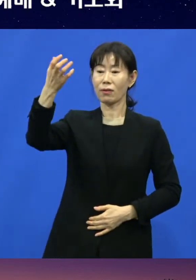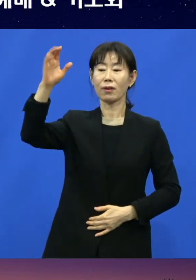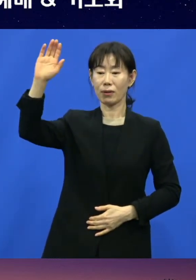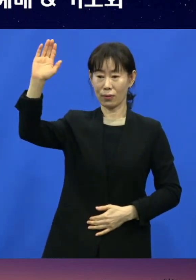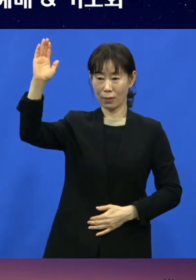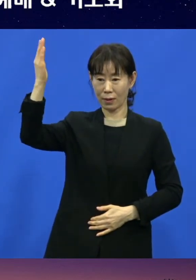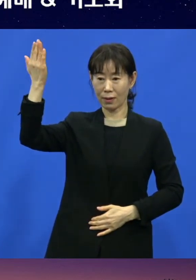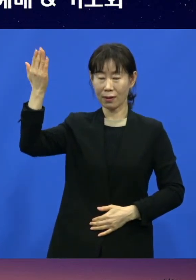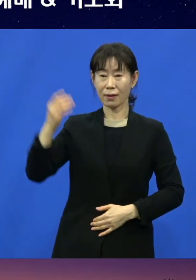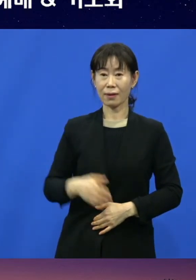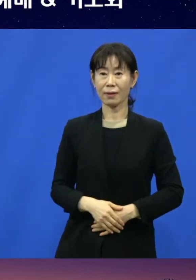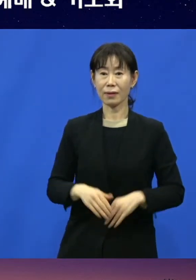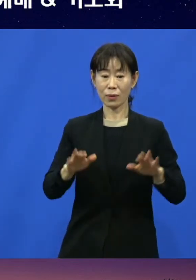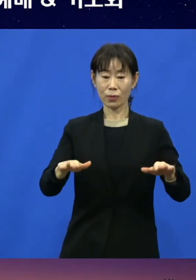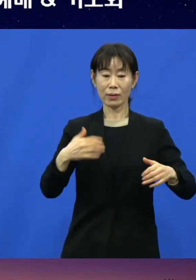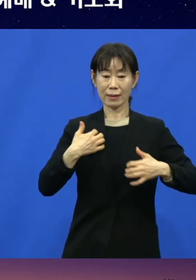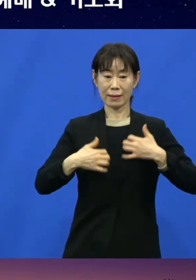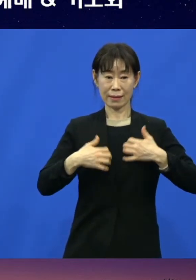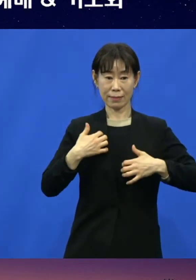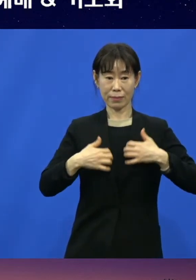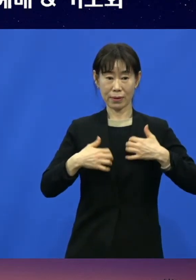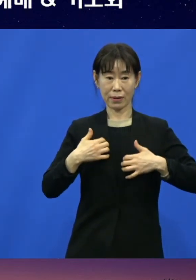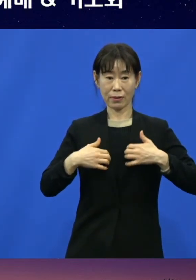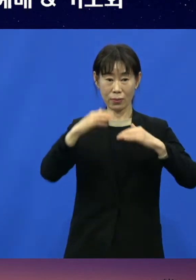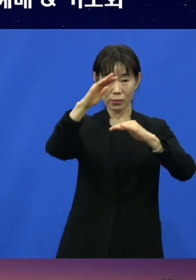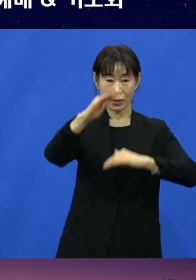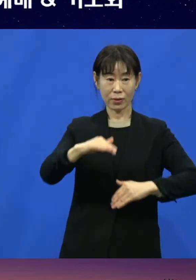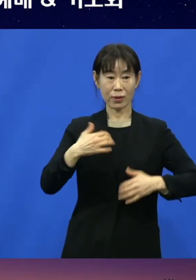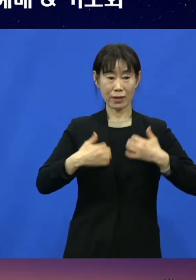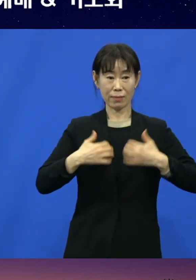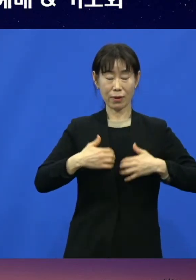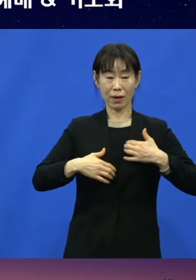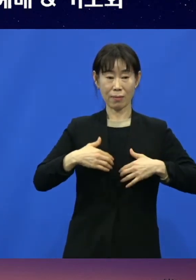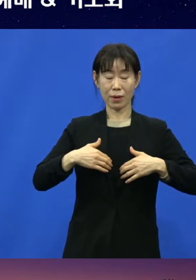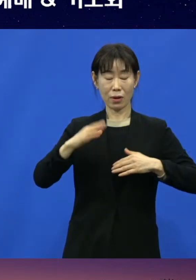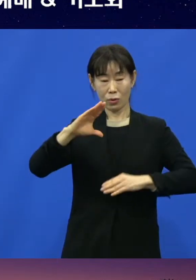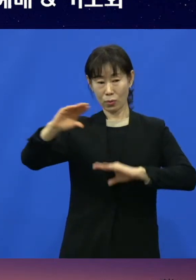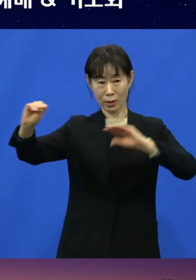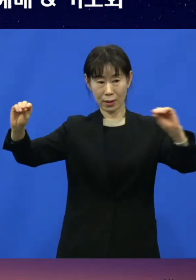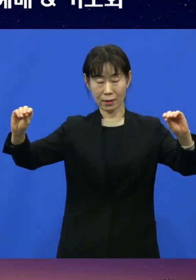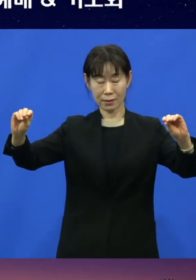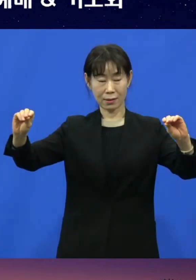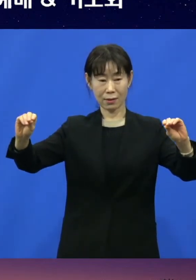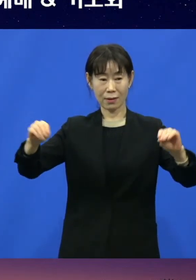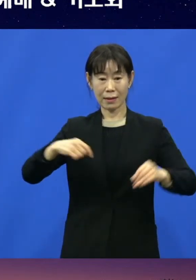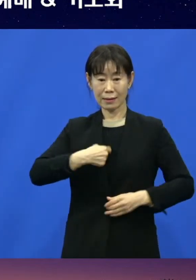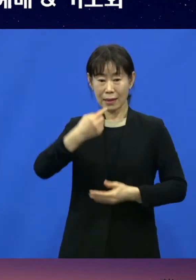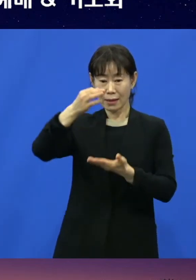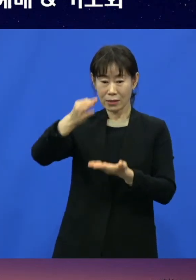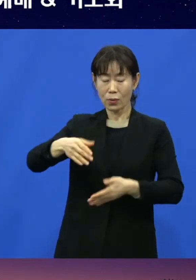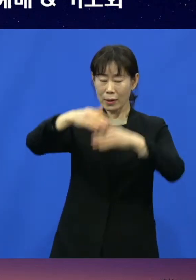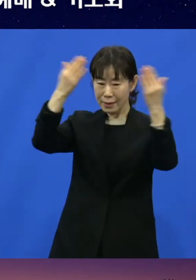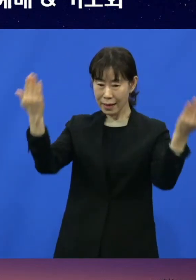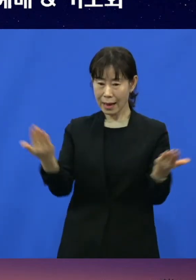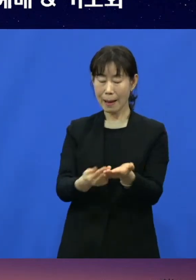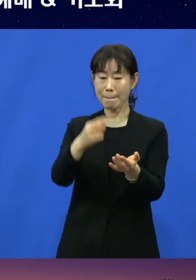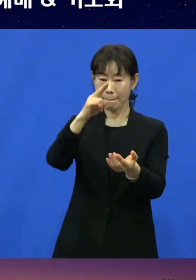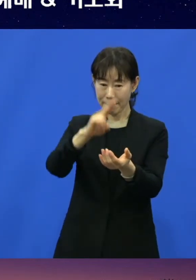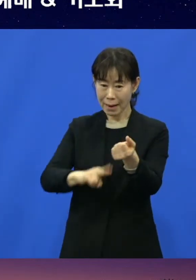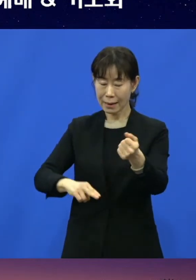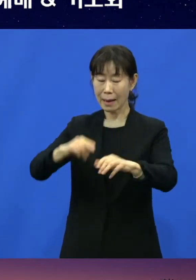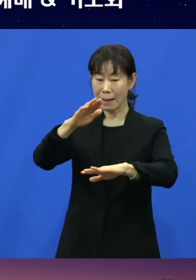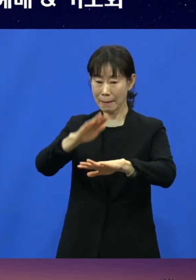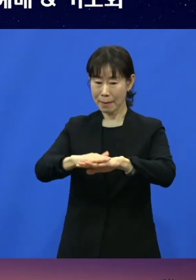오늘 여기 보니까 기뻐하며 돌아가서 자기의 소유를 다 팔아 그